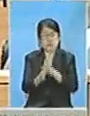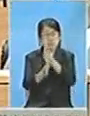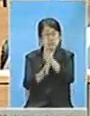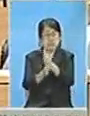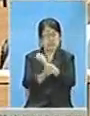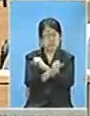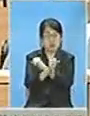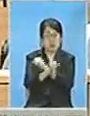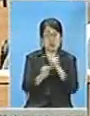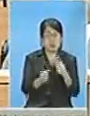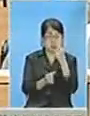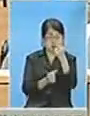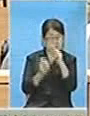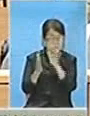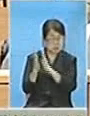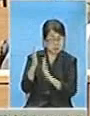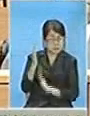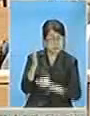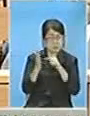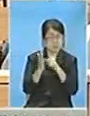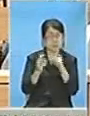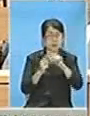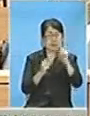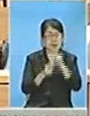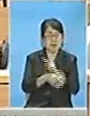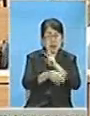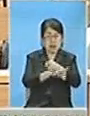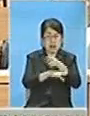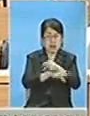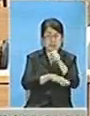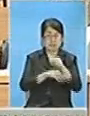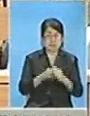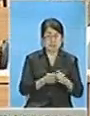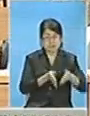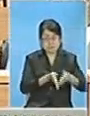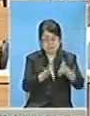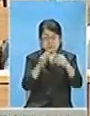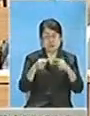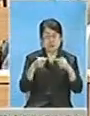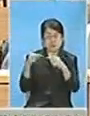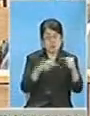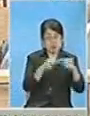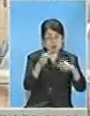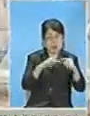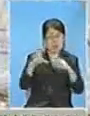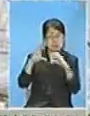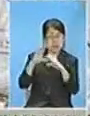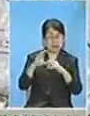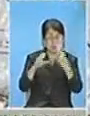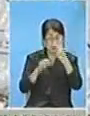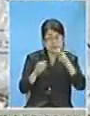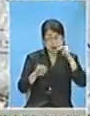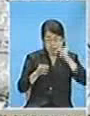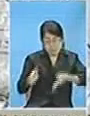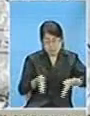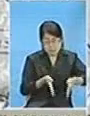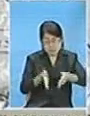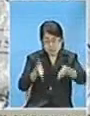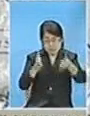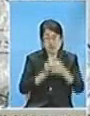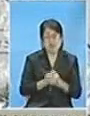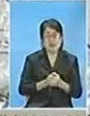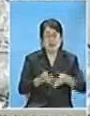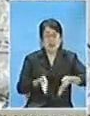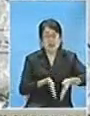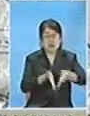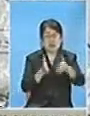นี่คือแผนผังทั้งหมดของบริเวณพื้นที่ปิดล้อมรามคำแหงท่านประธานจะเห็นนะครับนี่คือบริเวณคลองแสนแสบนะครับนี่คือพื้น